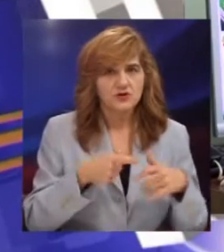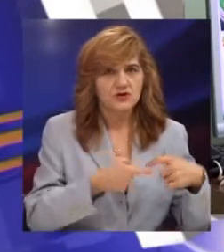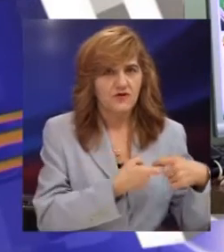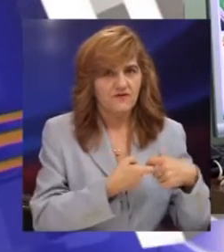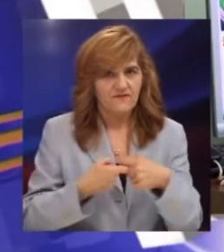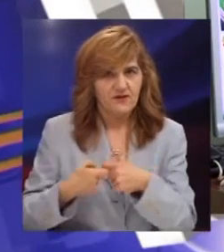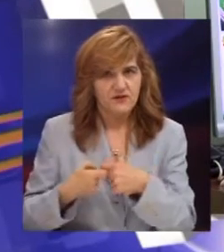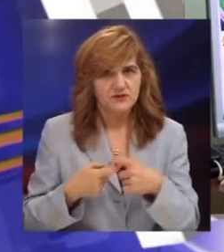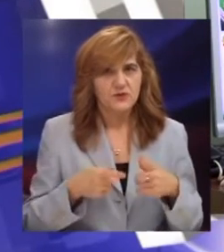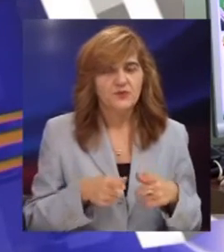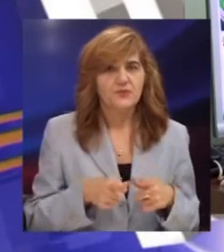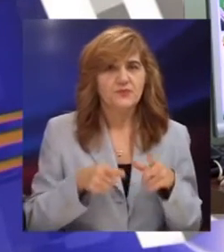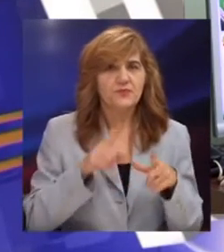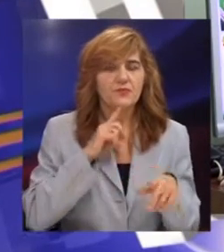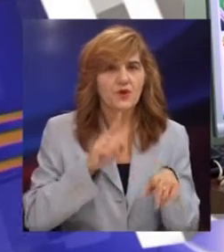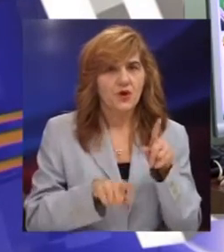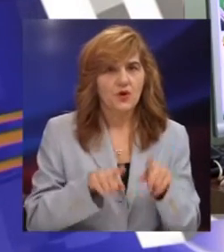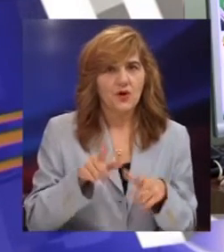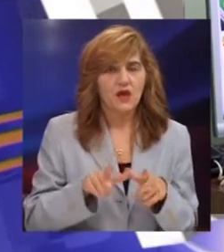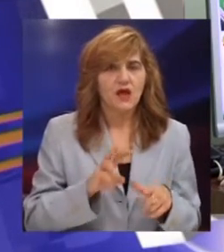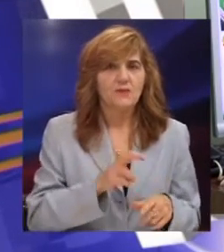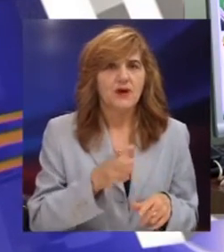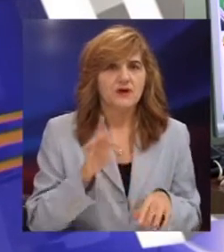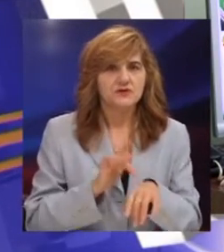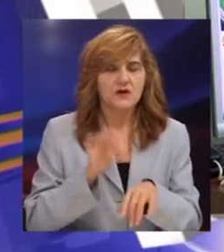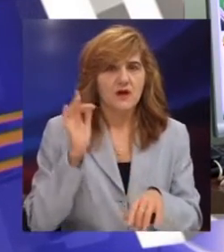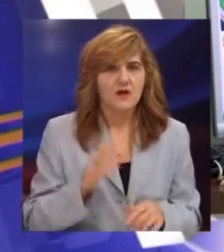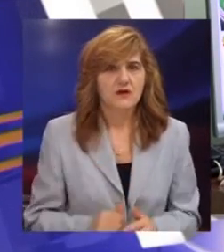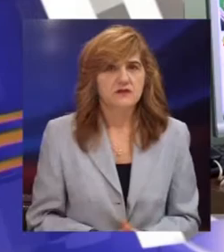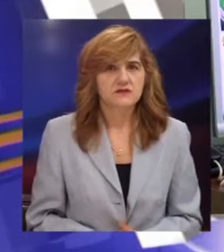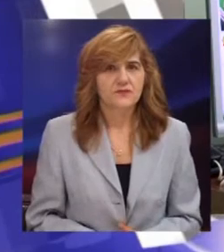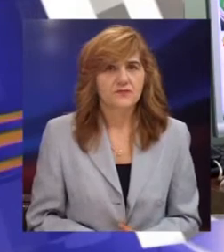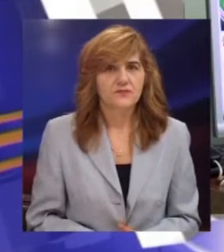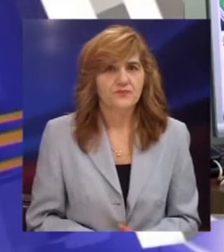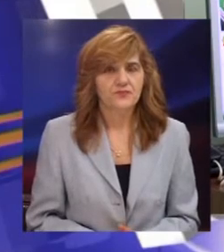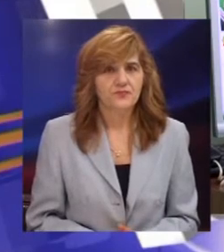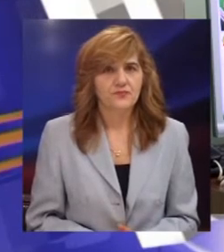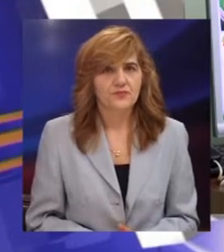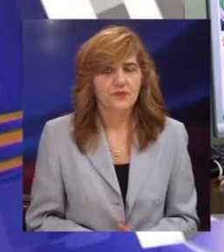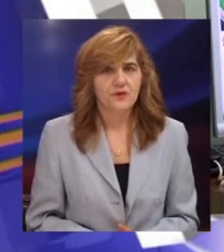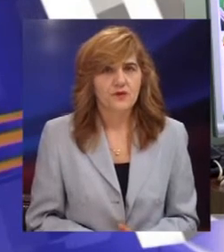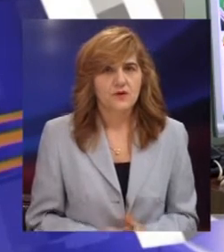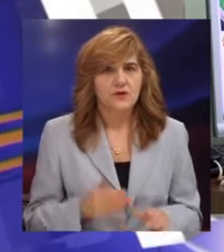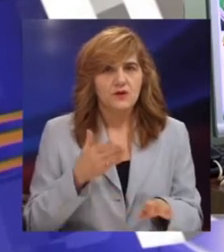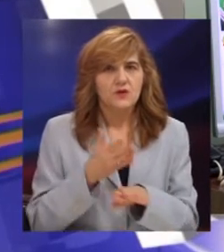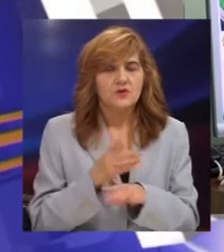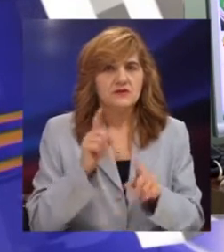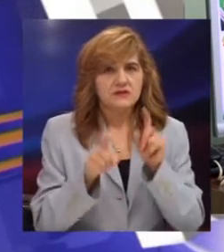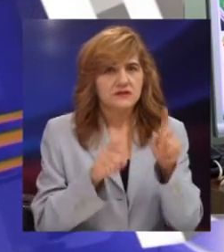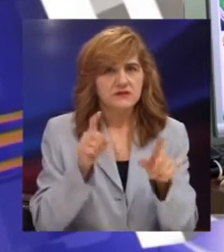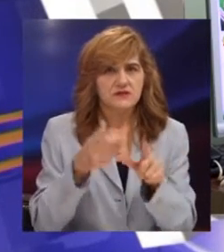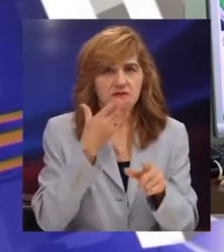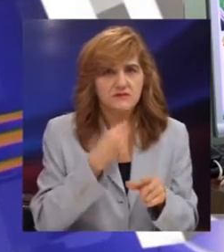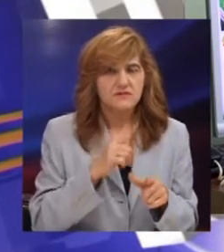sa ovim bolestima? Pa po nekim autorima čak i različite alergijske manifestacije, zatim uticaj